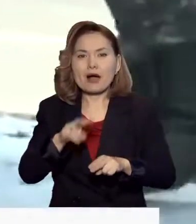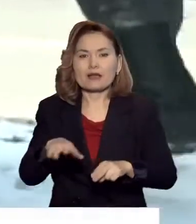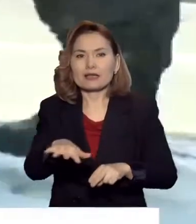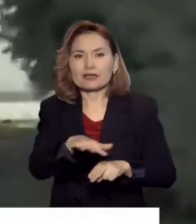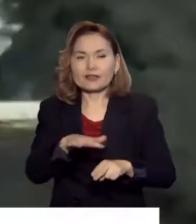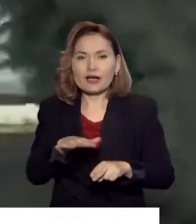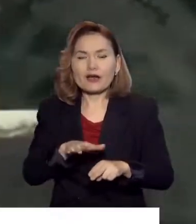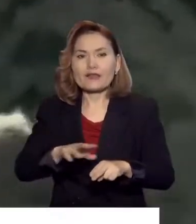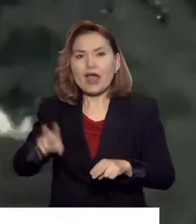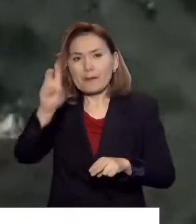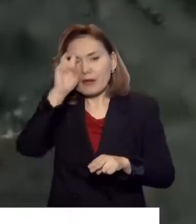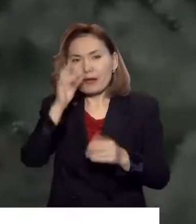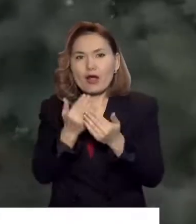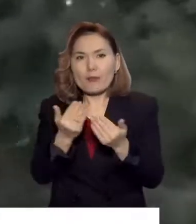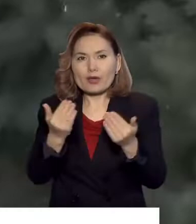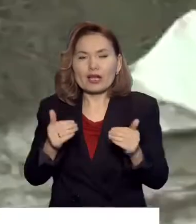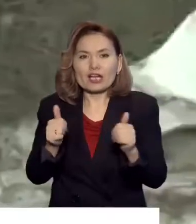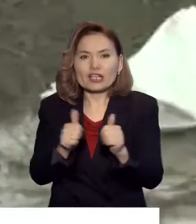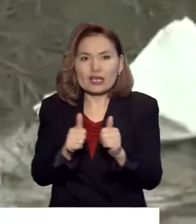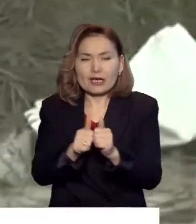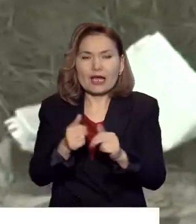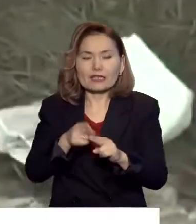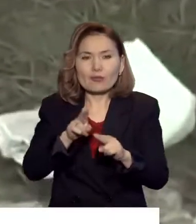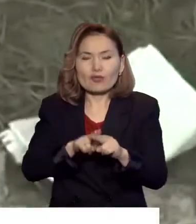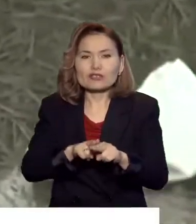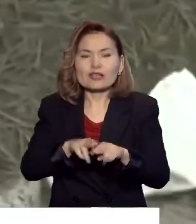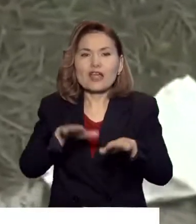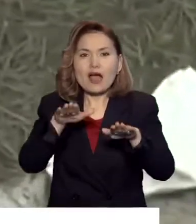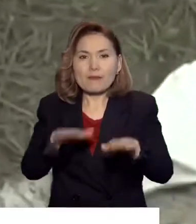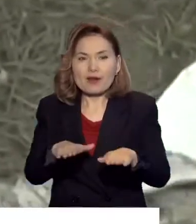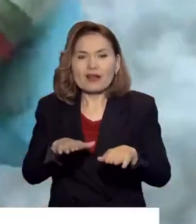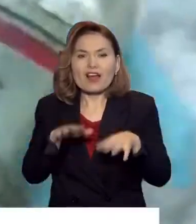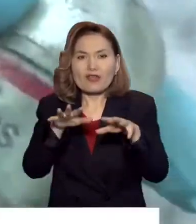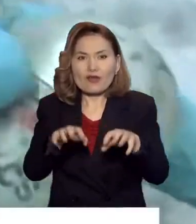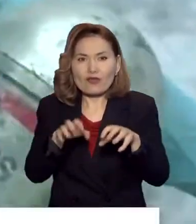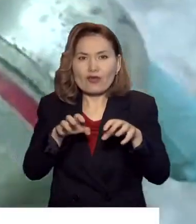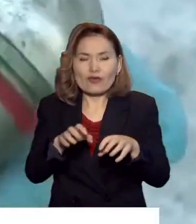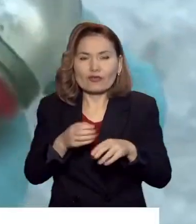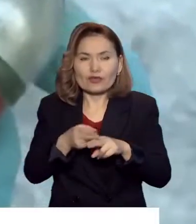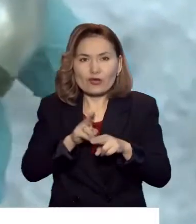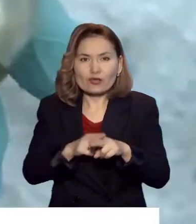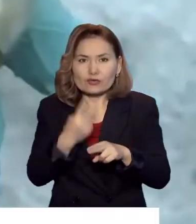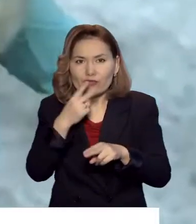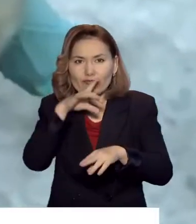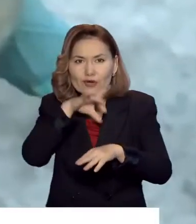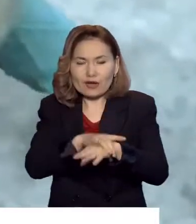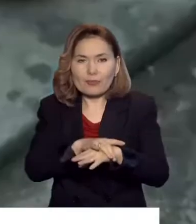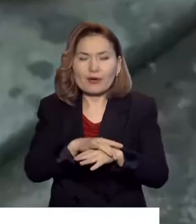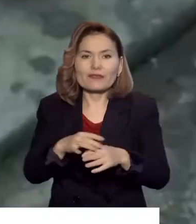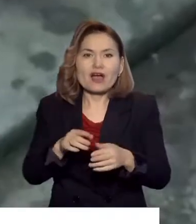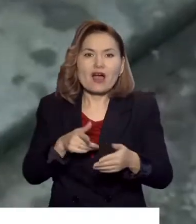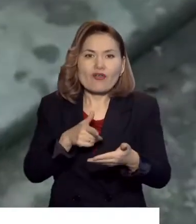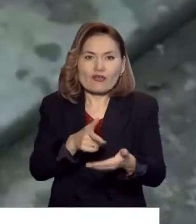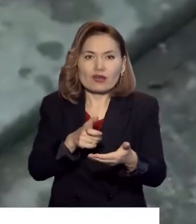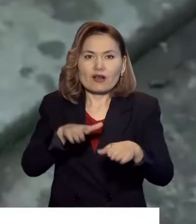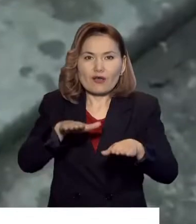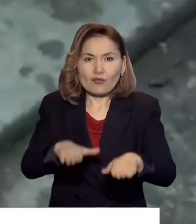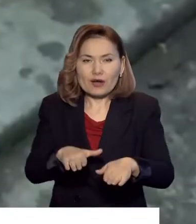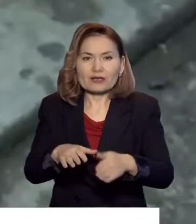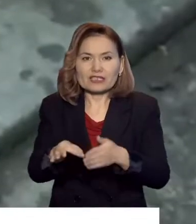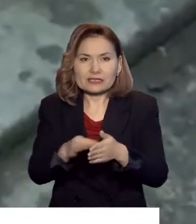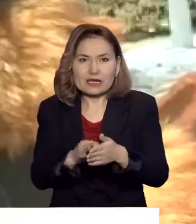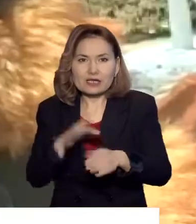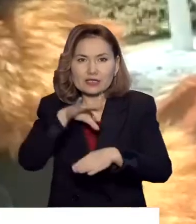маңынан қызметтік іздеуші ит арсенал қоймасын тапқан. Ол жерден травматикалық қарулар мен гранаталар тәркіленді. Жақын орналасқан қоқыс